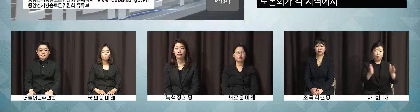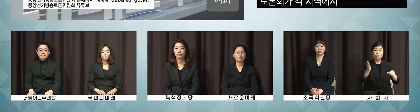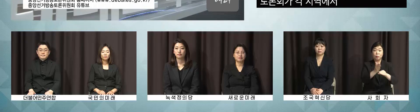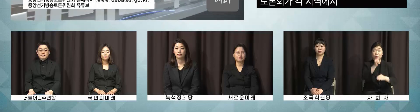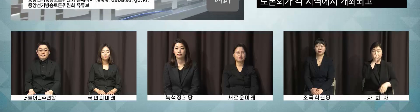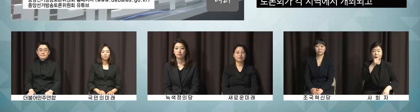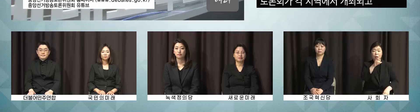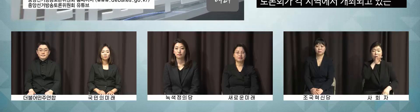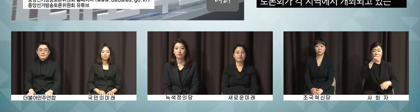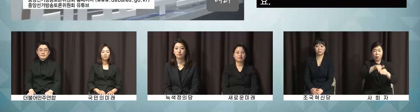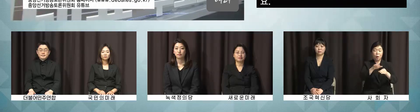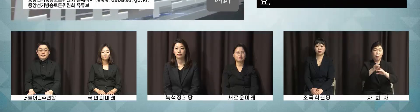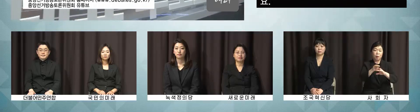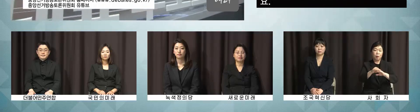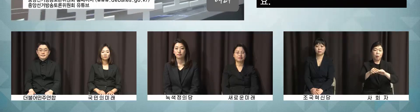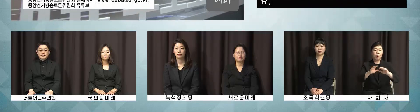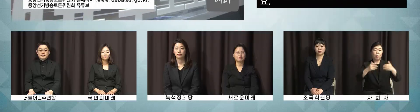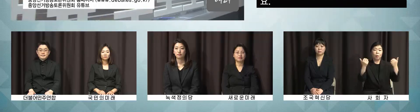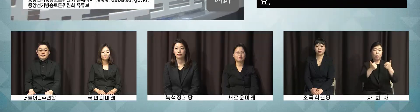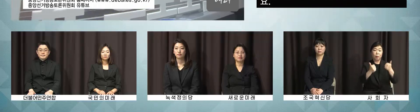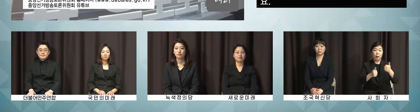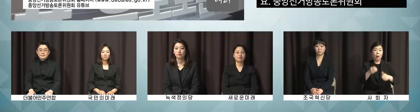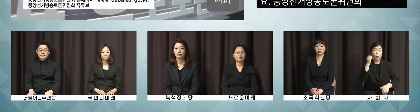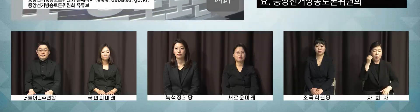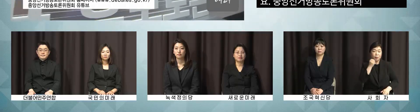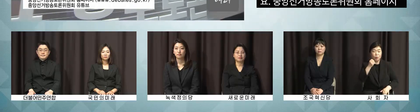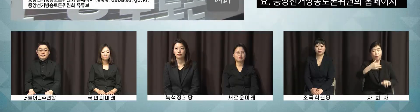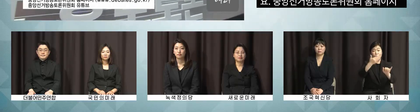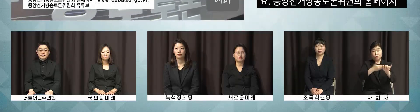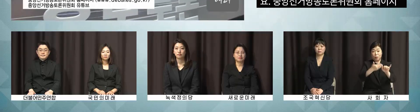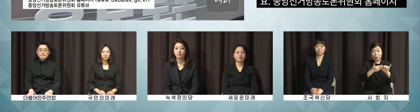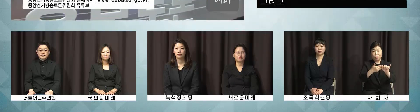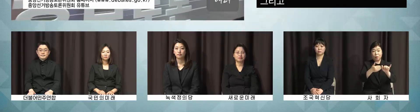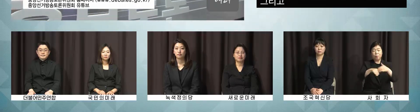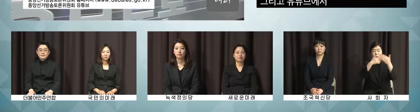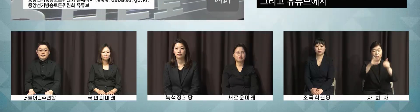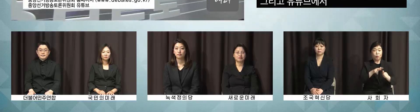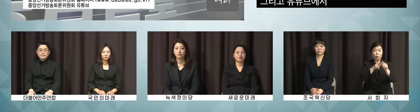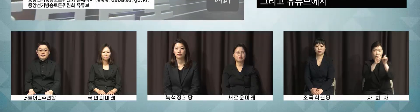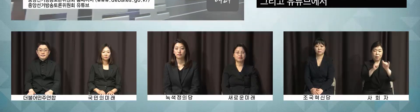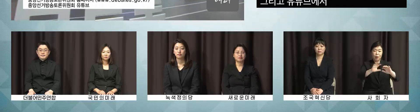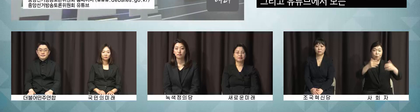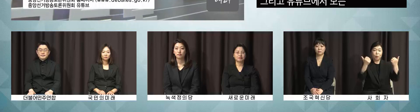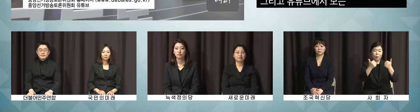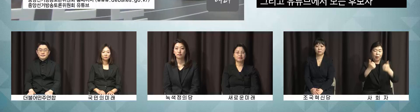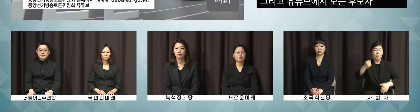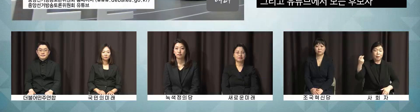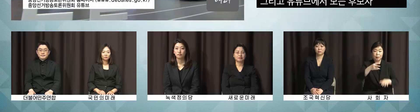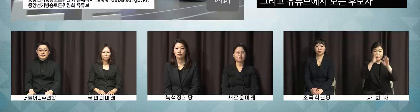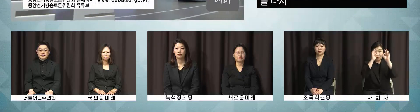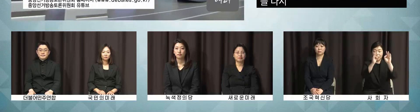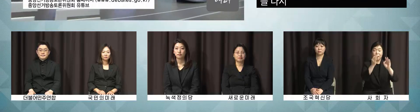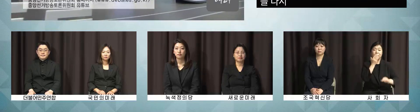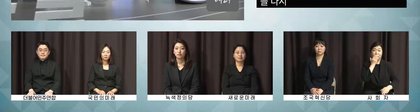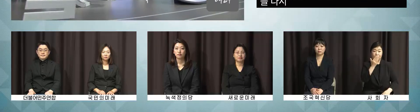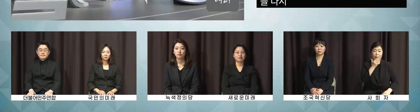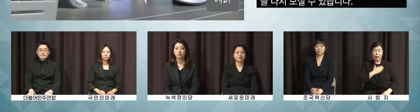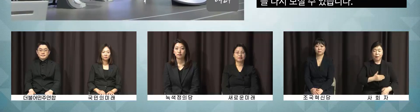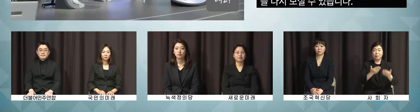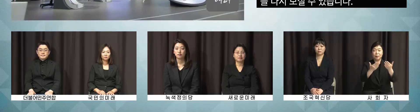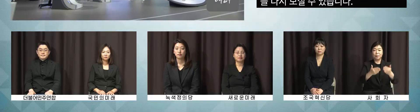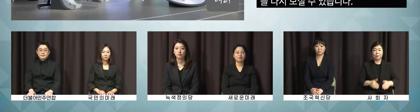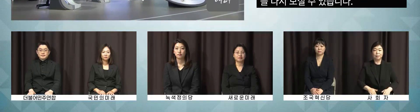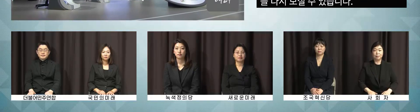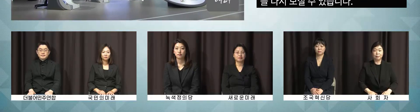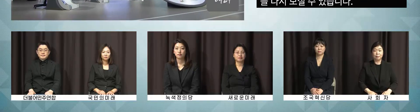있는데요. 중앙선거방송 토론위원회 홈페이지 그리고 유튜브에서 모든 후보자 토론회를 다시 보실 수 있음을